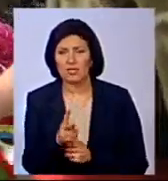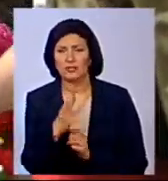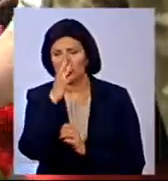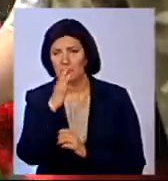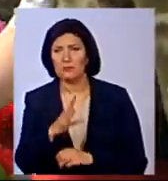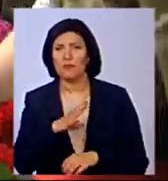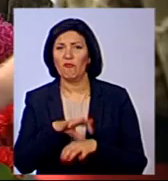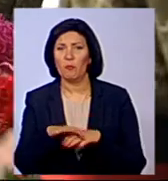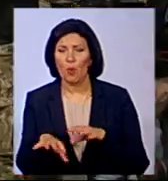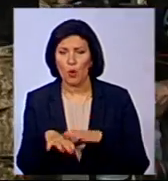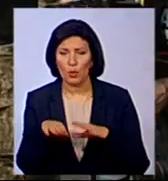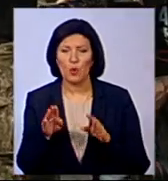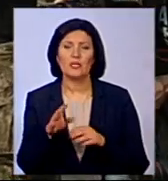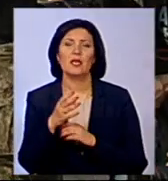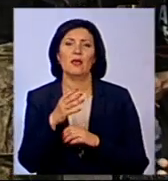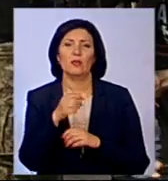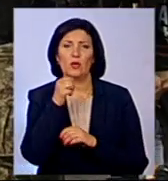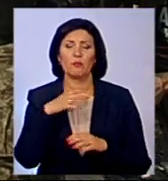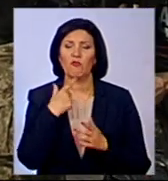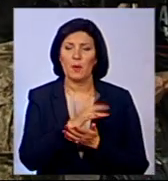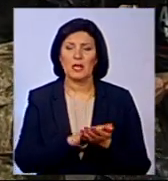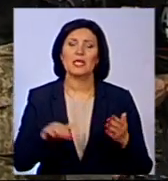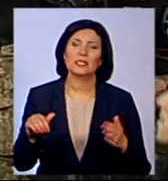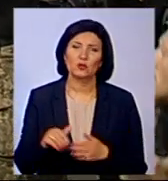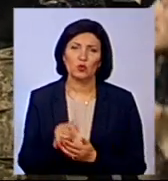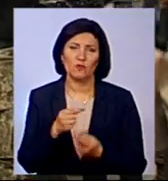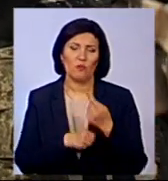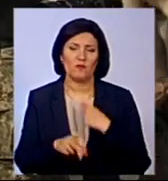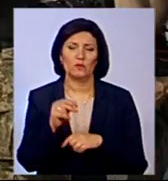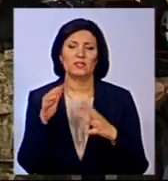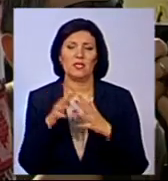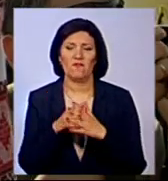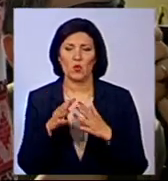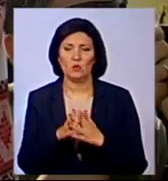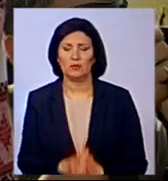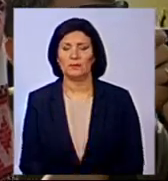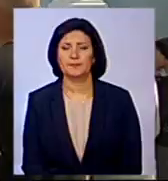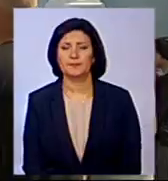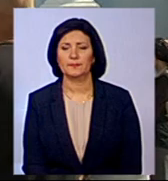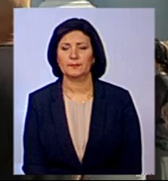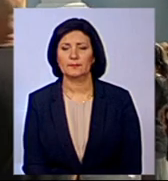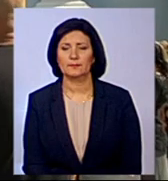у полоні, торік був поранений, але потім знову повернувся на фронт.